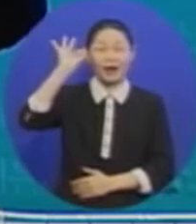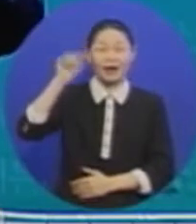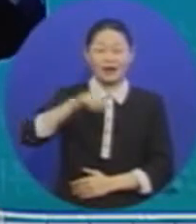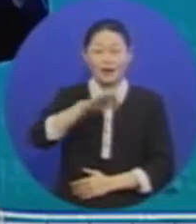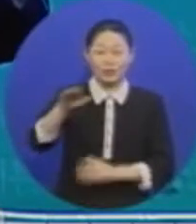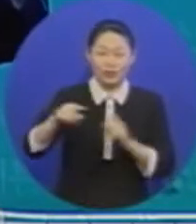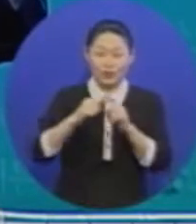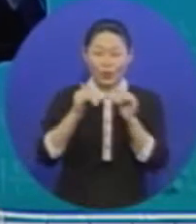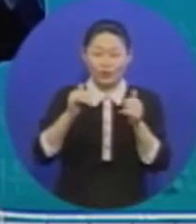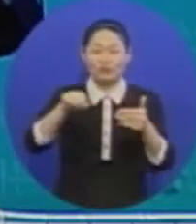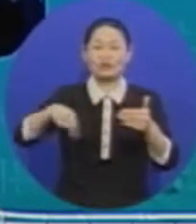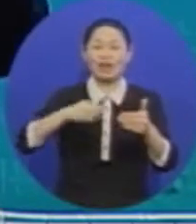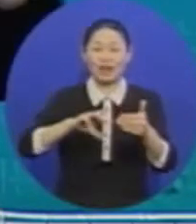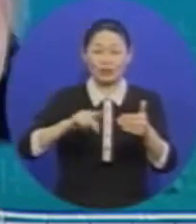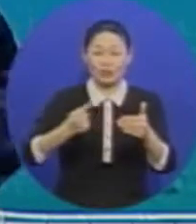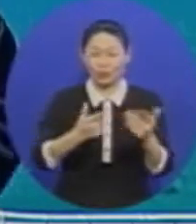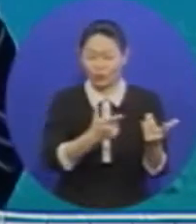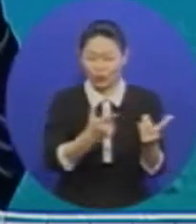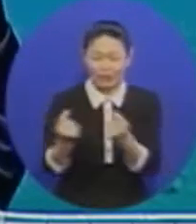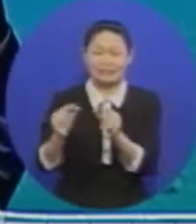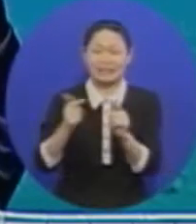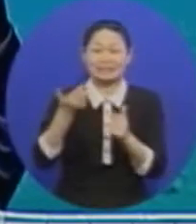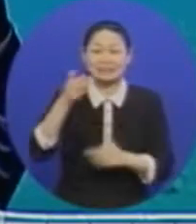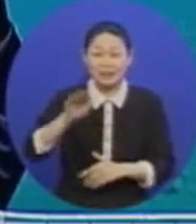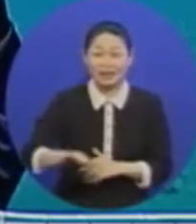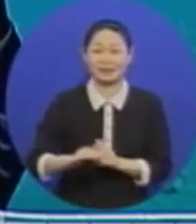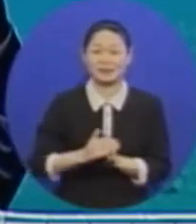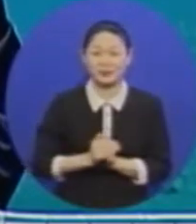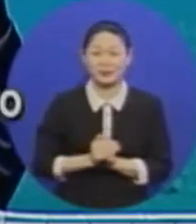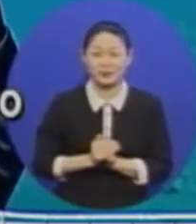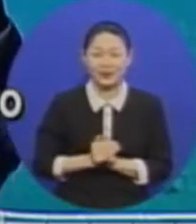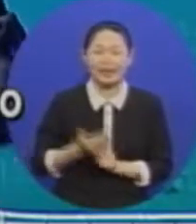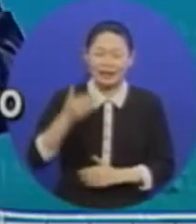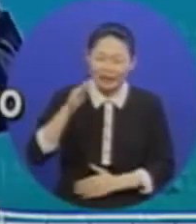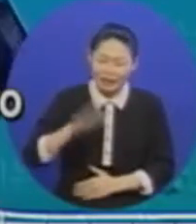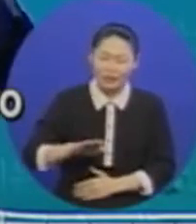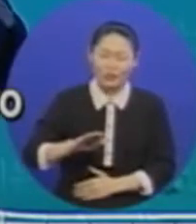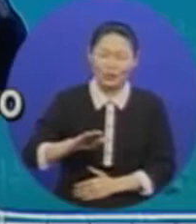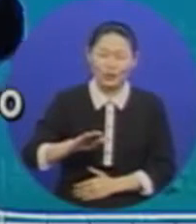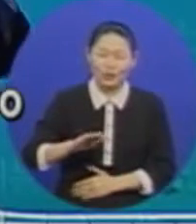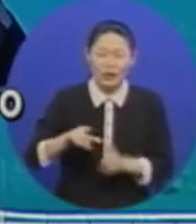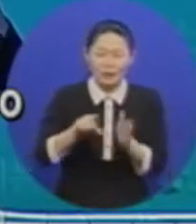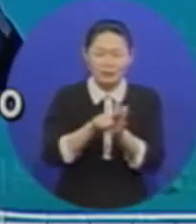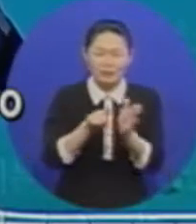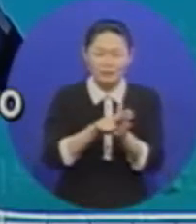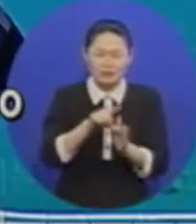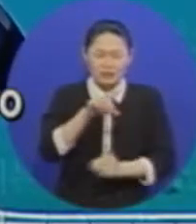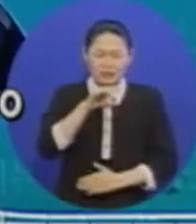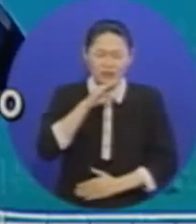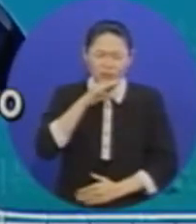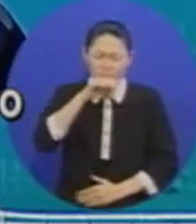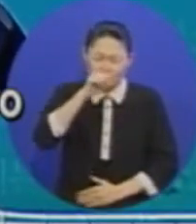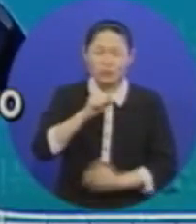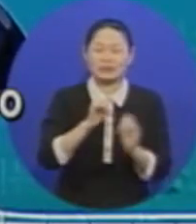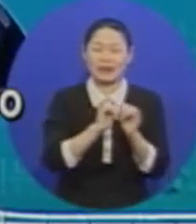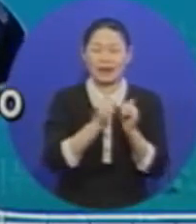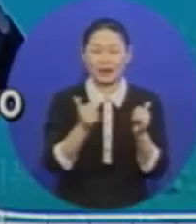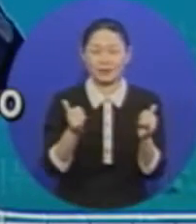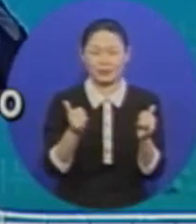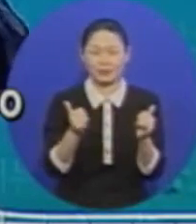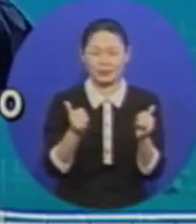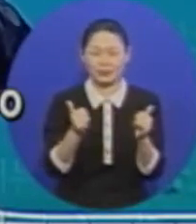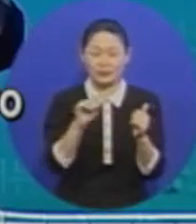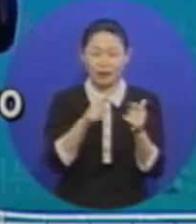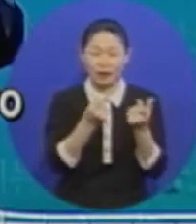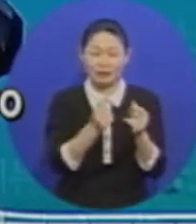교인들 중에도 다소 까진 않게 찌 그래도 아주 믿음이 정말 좋은 사람들 그런